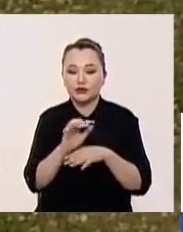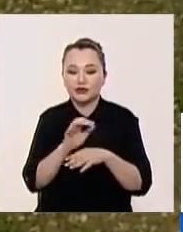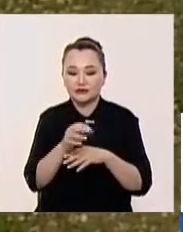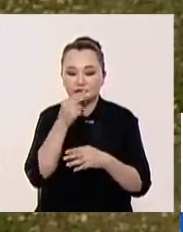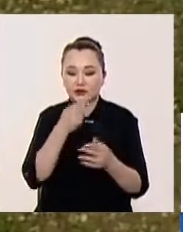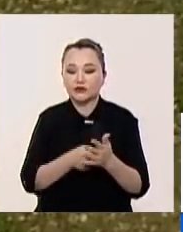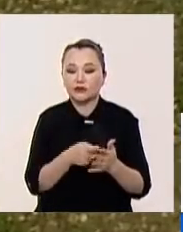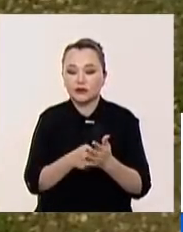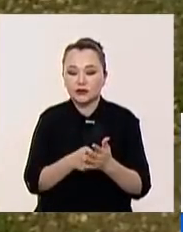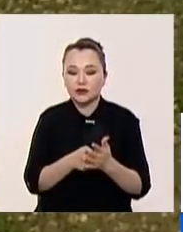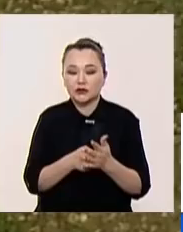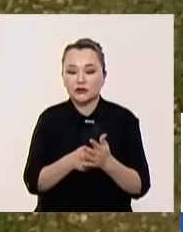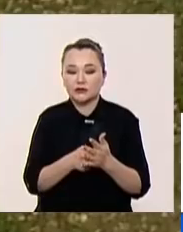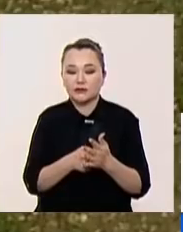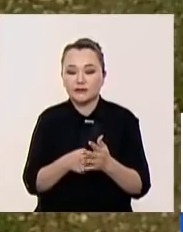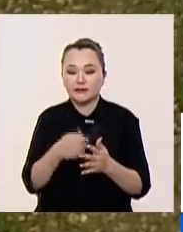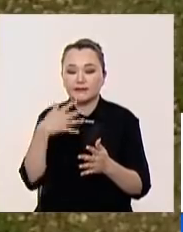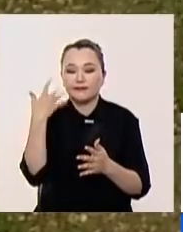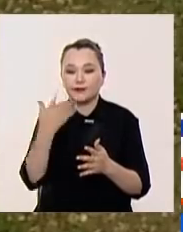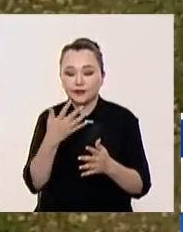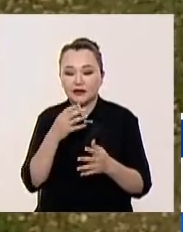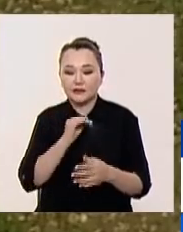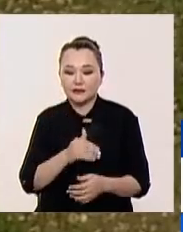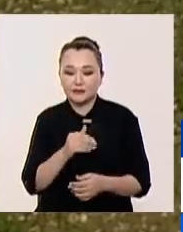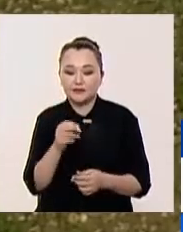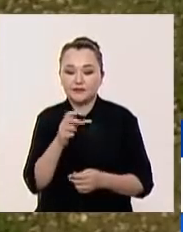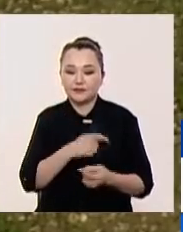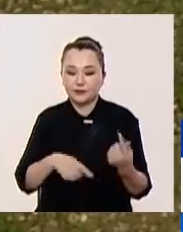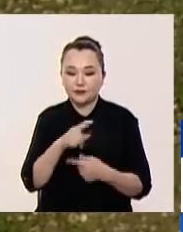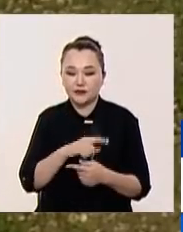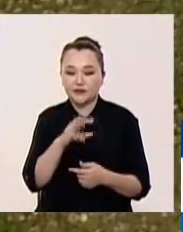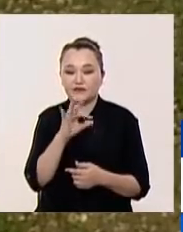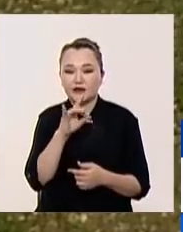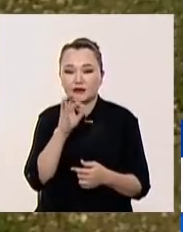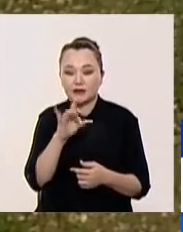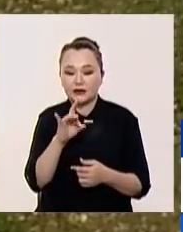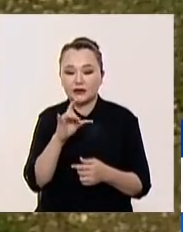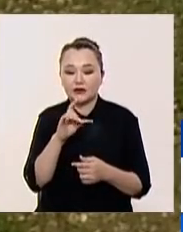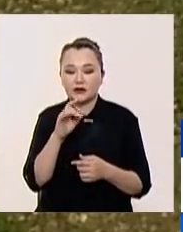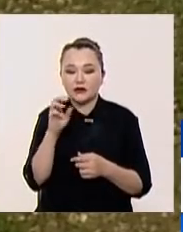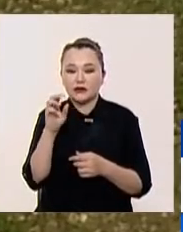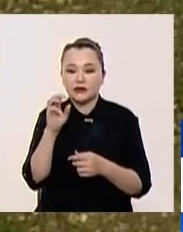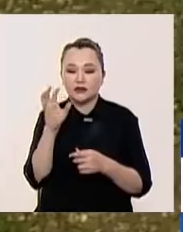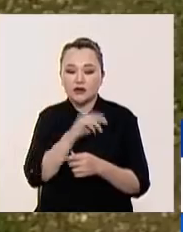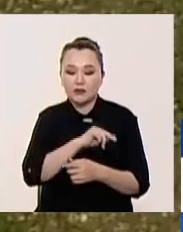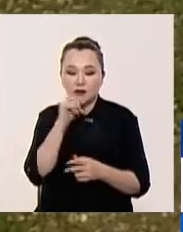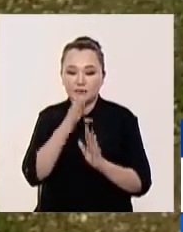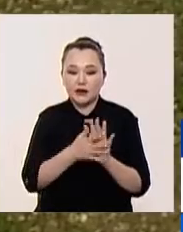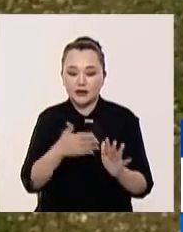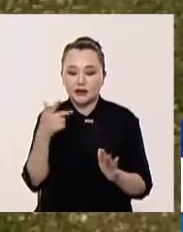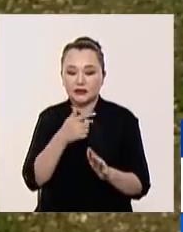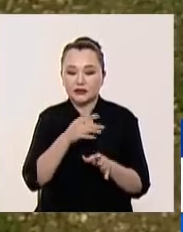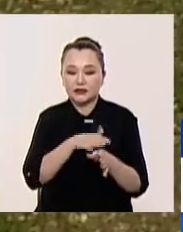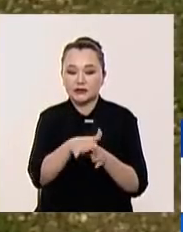продукты питания. И когда предприниматели, фермеры понимают, что это будет гарантированный